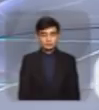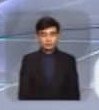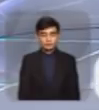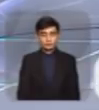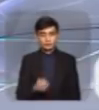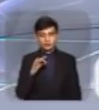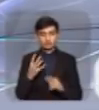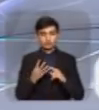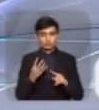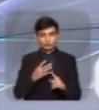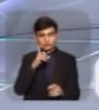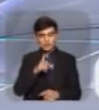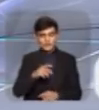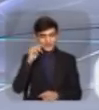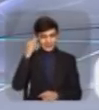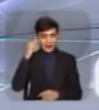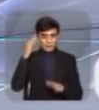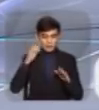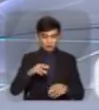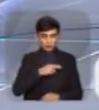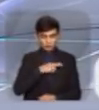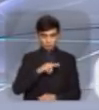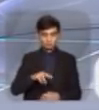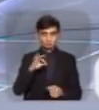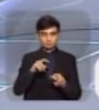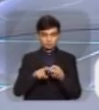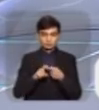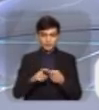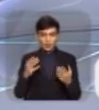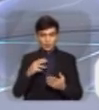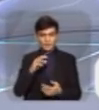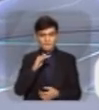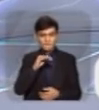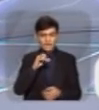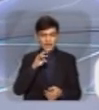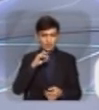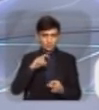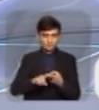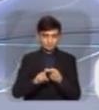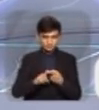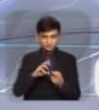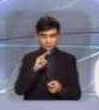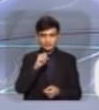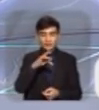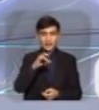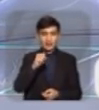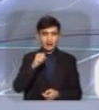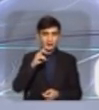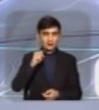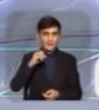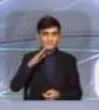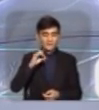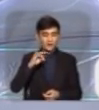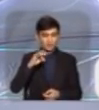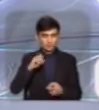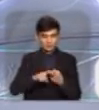Уже 4-й человек в Китае умер от неизвестного коронавируса. Медики установили, что он передается от